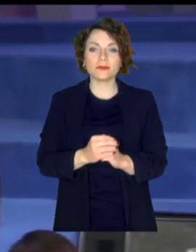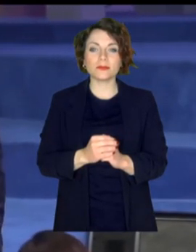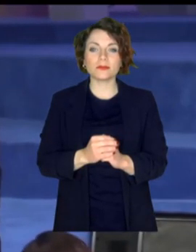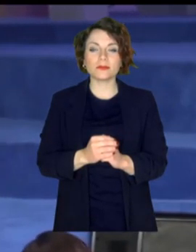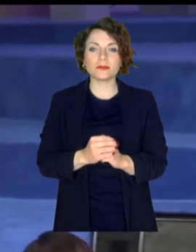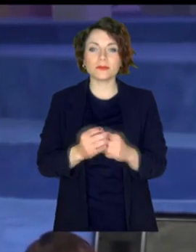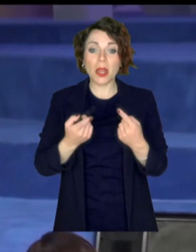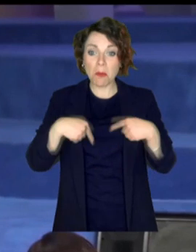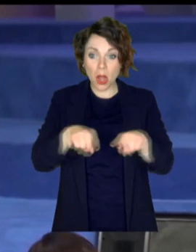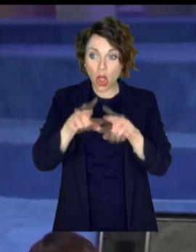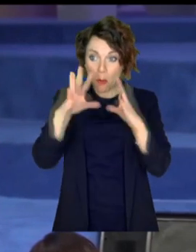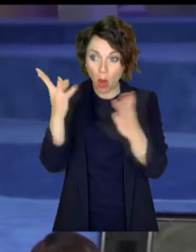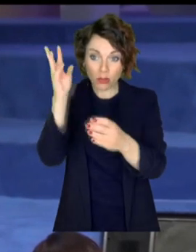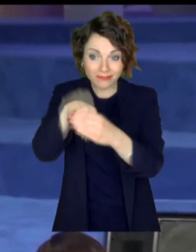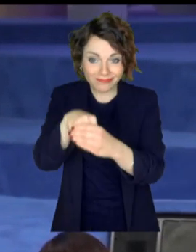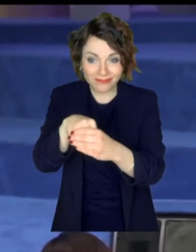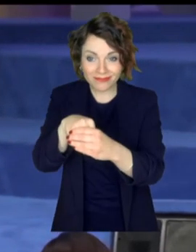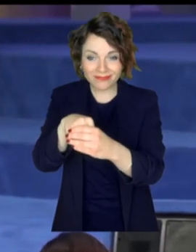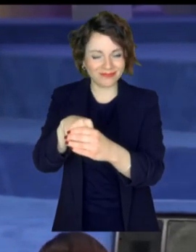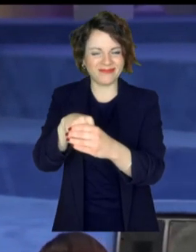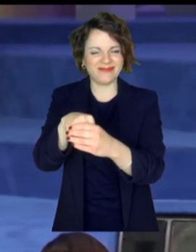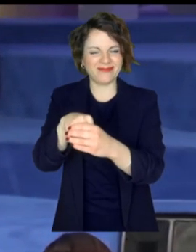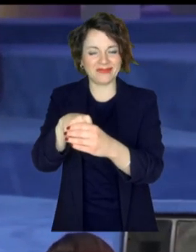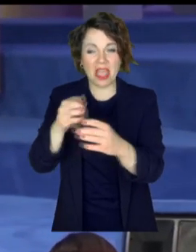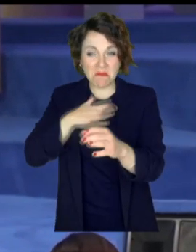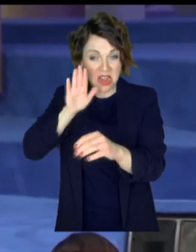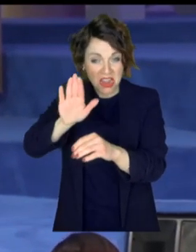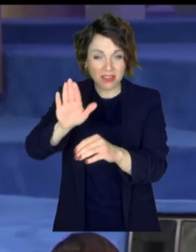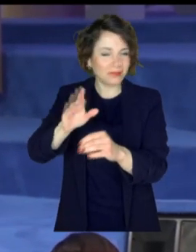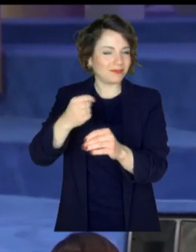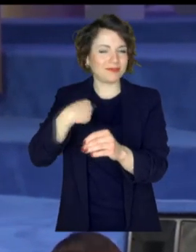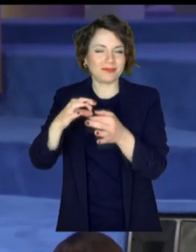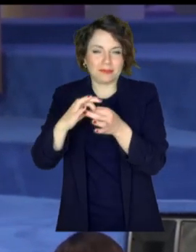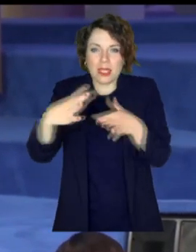Ma noi non siamo di quel mondo. Non apparteniamo a quel sistema.